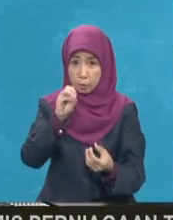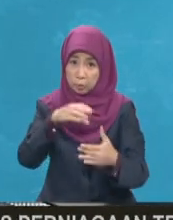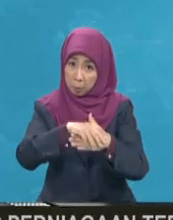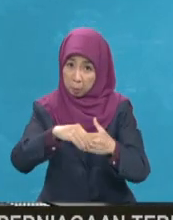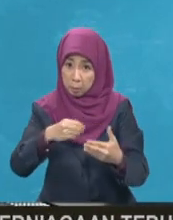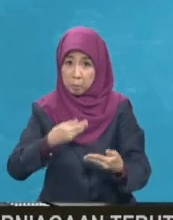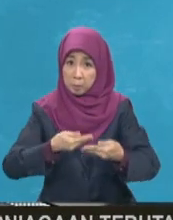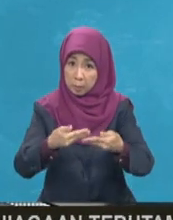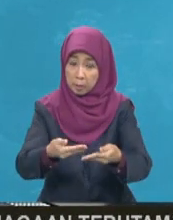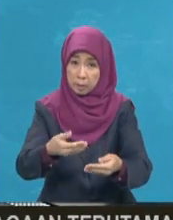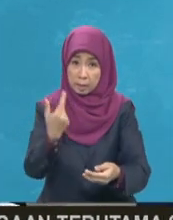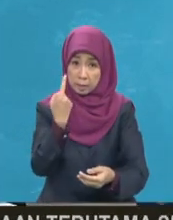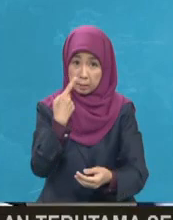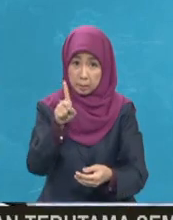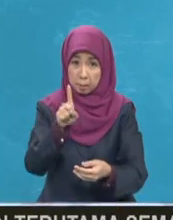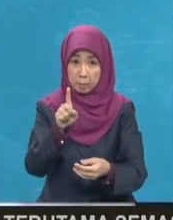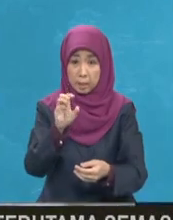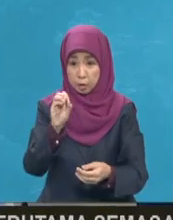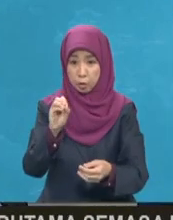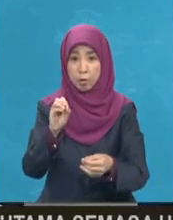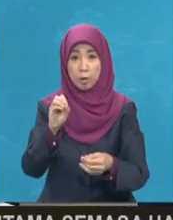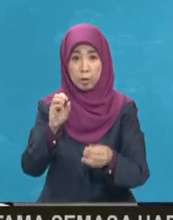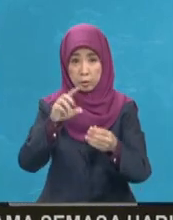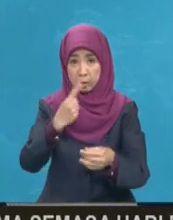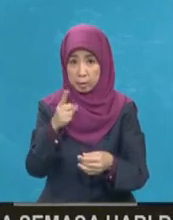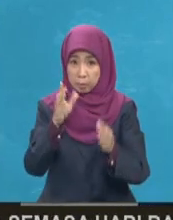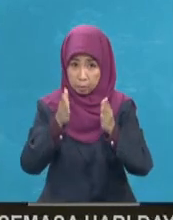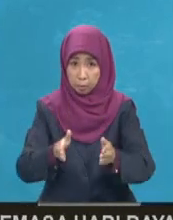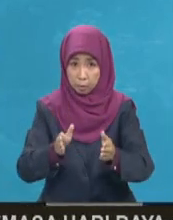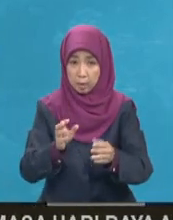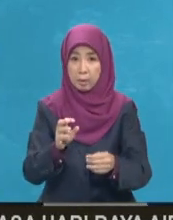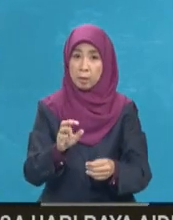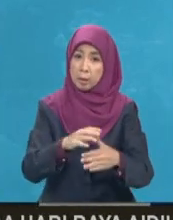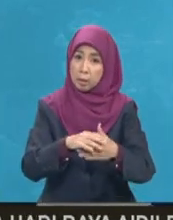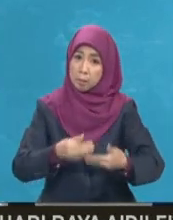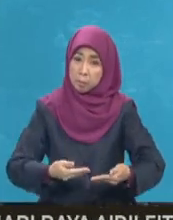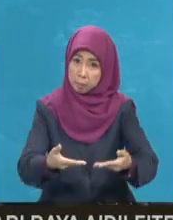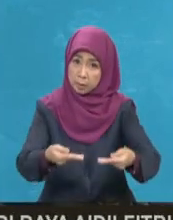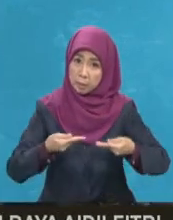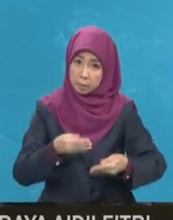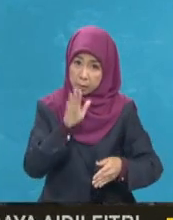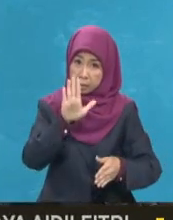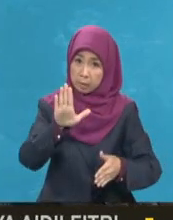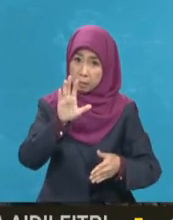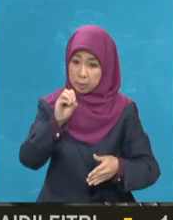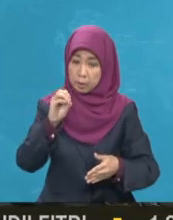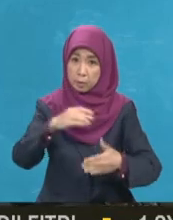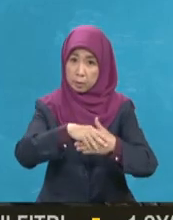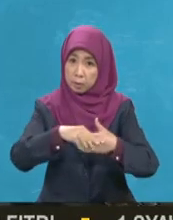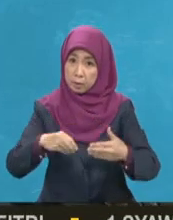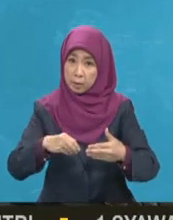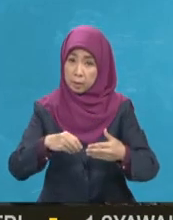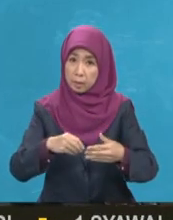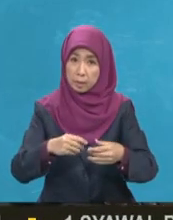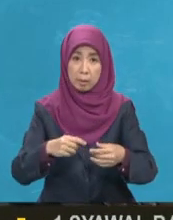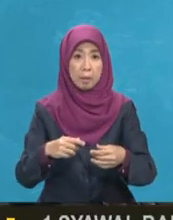mereka LED 11 pelajar JC peningkatan Oh menerima 500 Ringgit sementara itu tiga pelajar yang mendapat keputusan